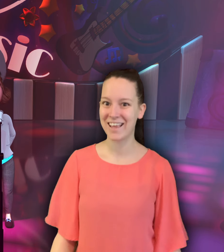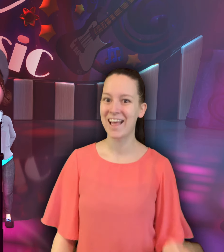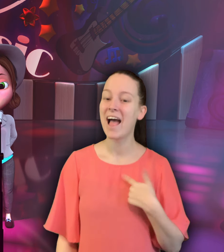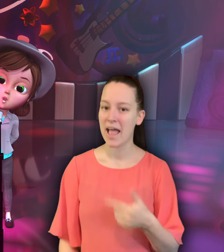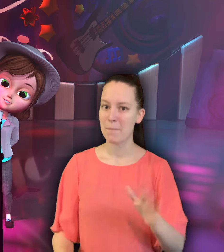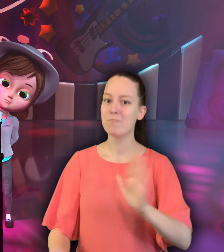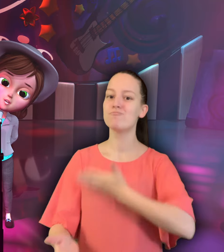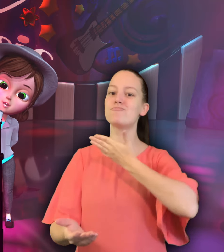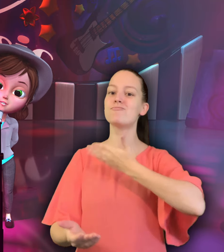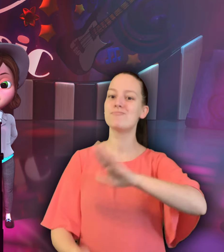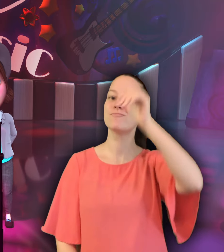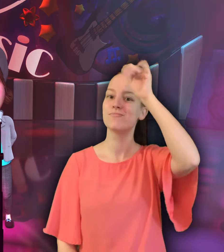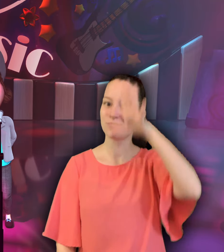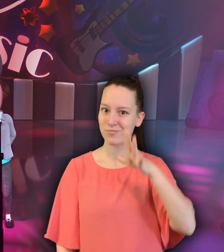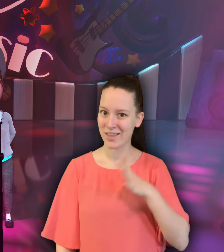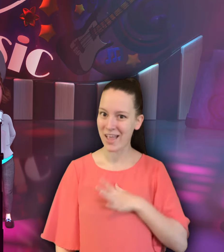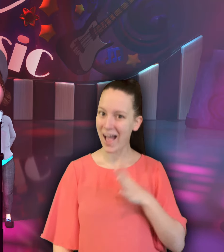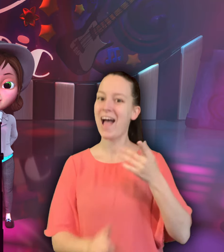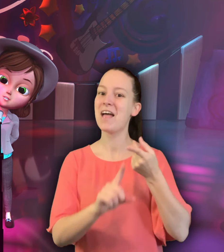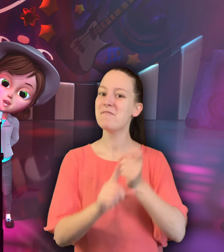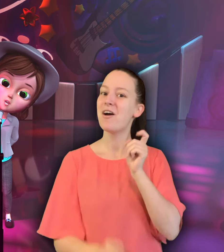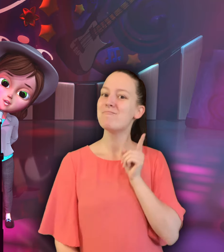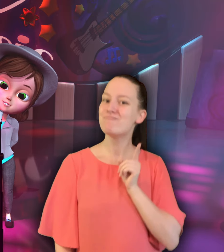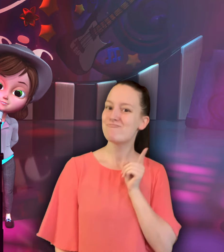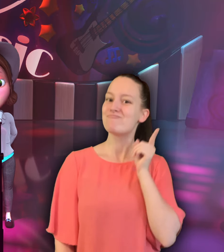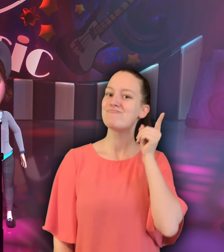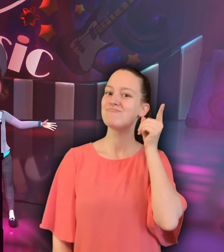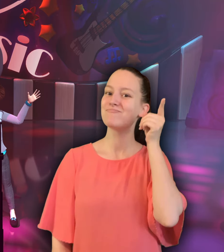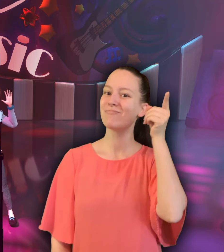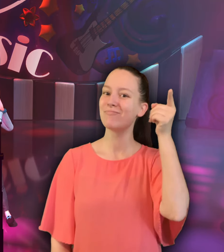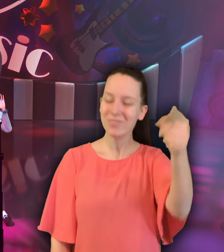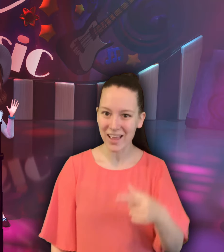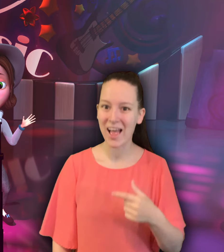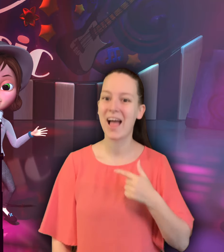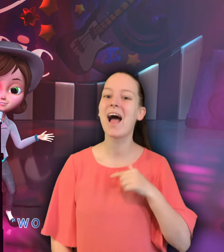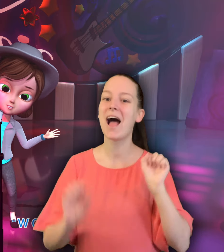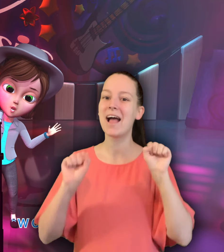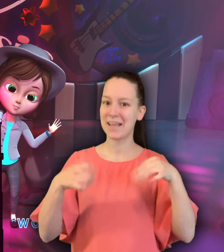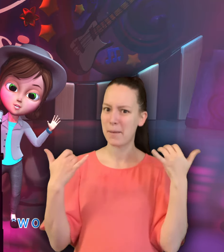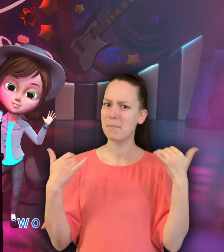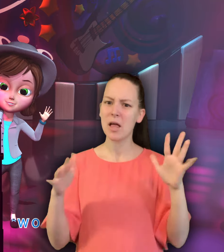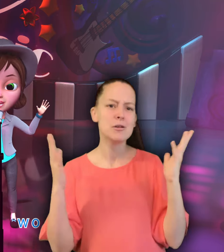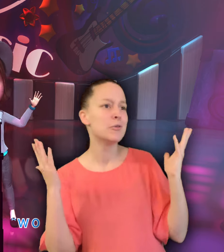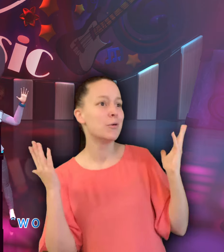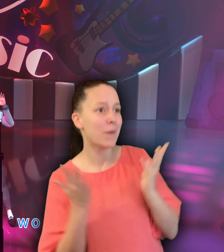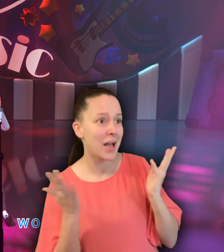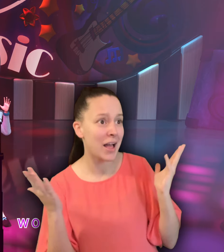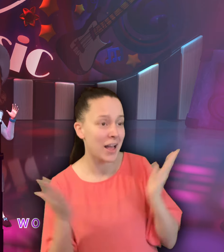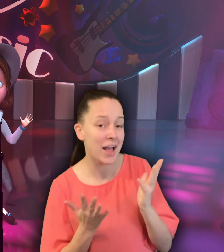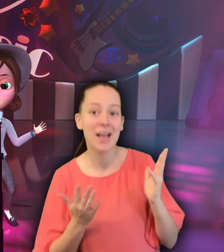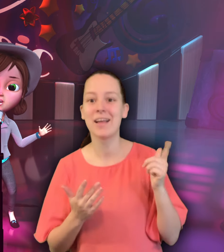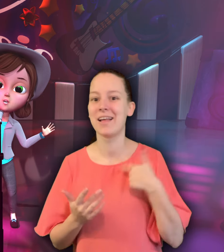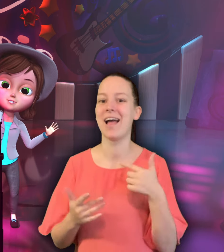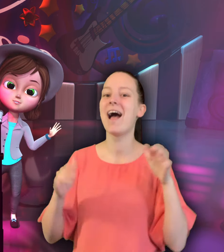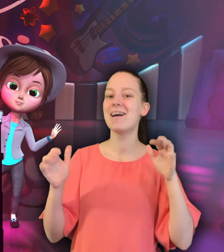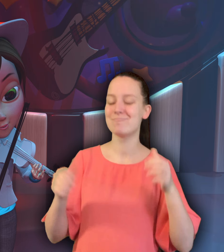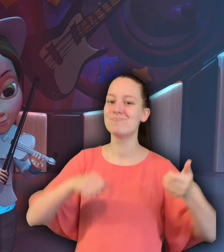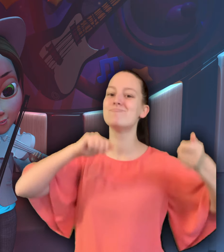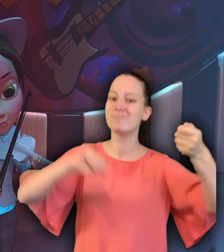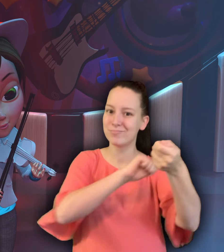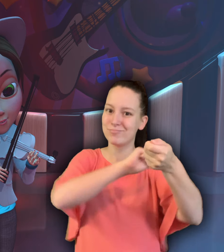ましょう私は音楽得から来た上手にバイオリンを着て